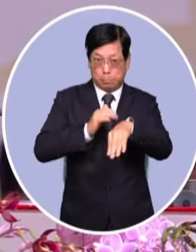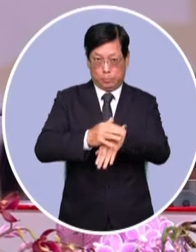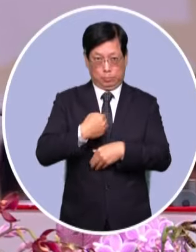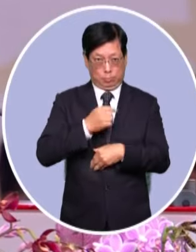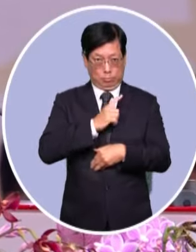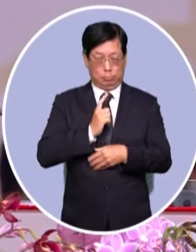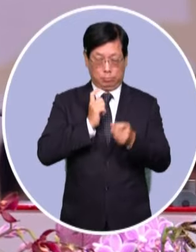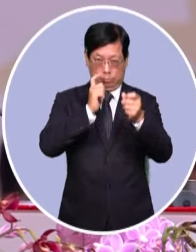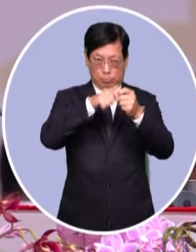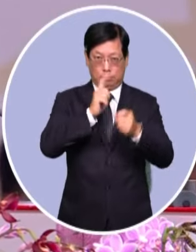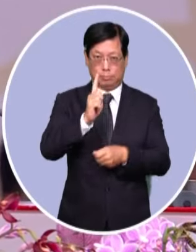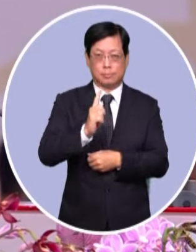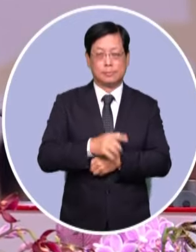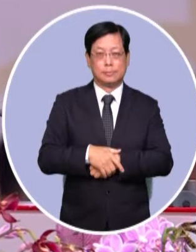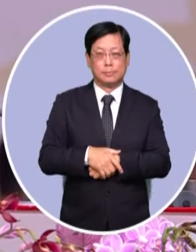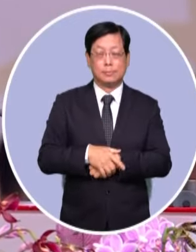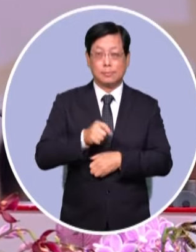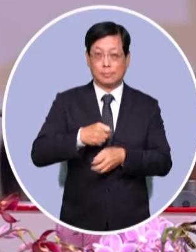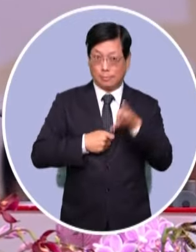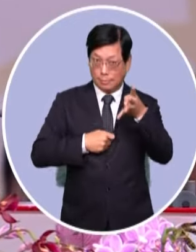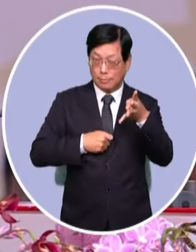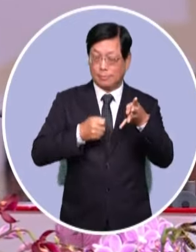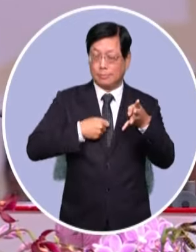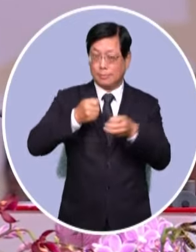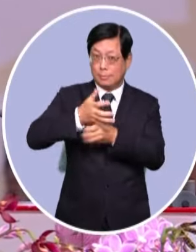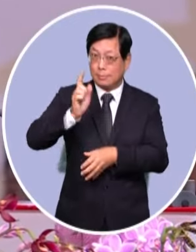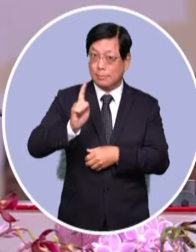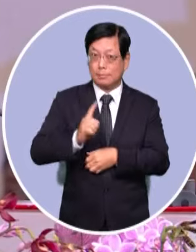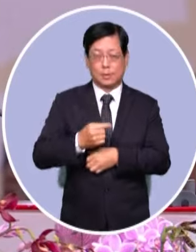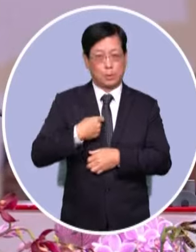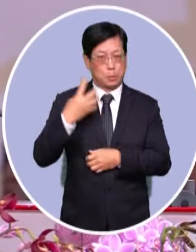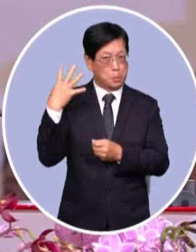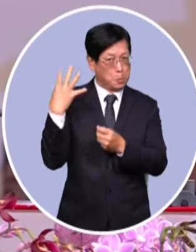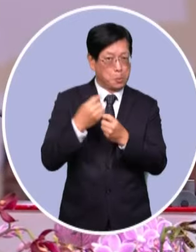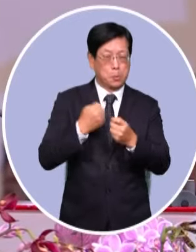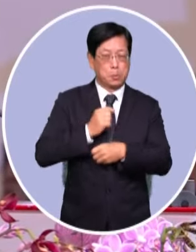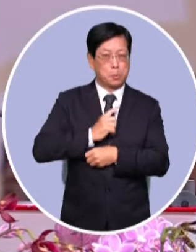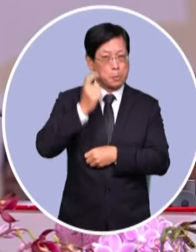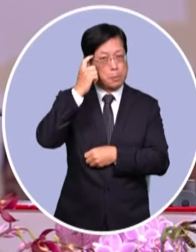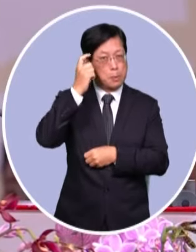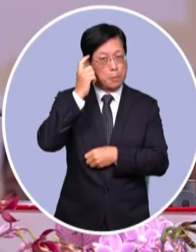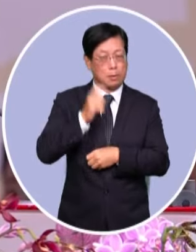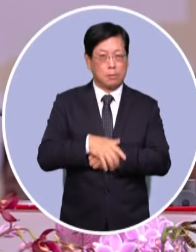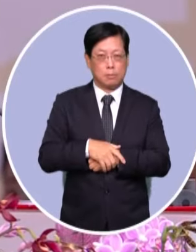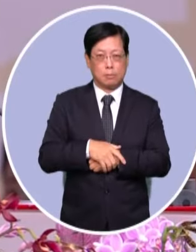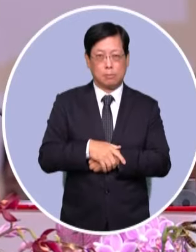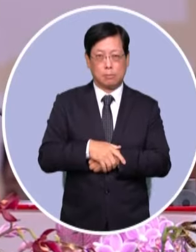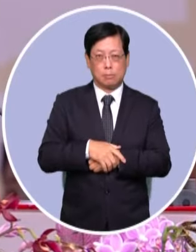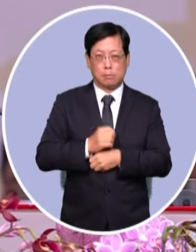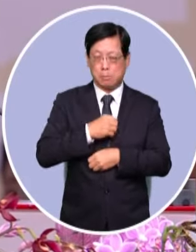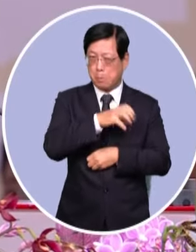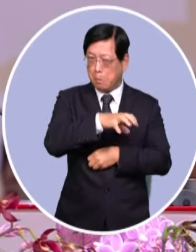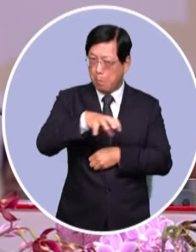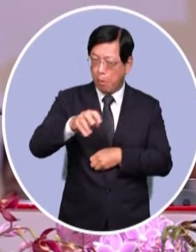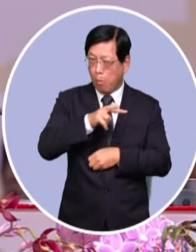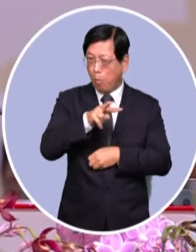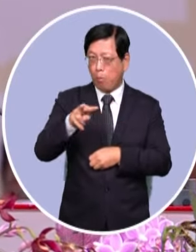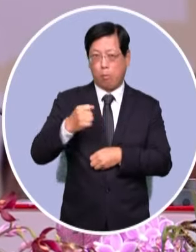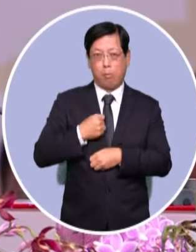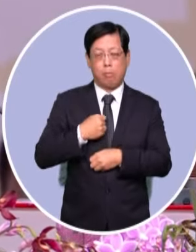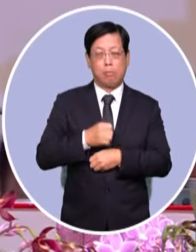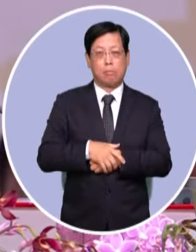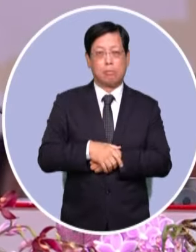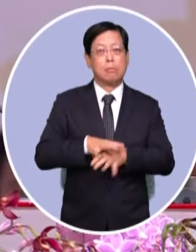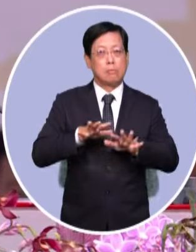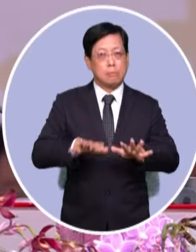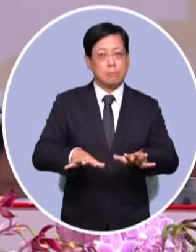的价值。这4句话经过我多年的思考，各方面的了解之后，提